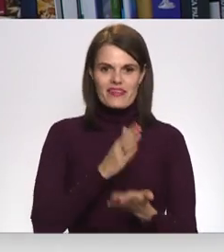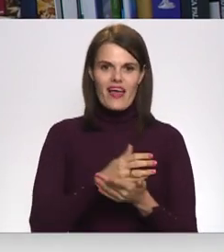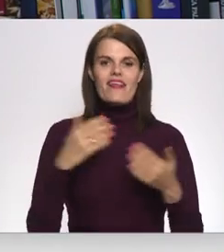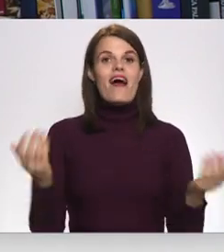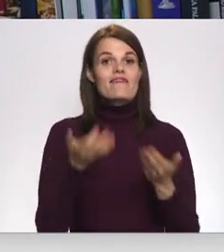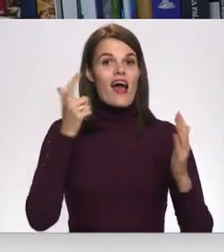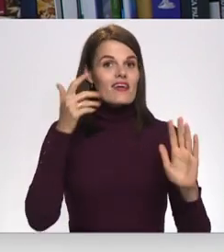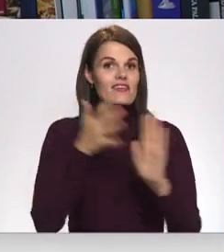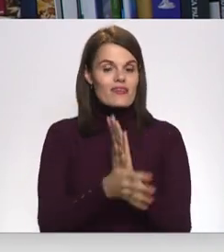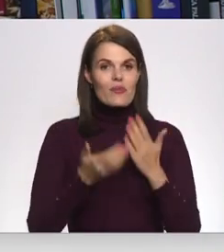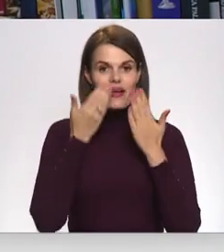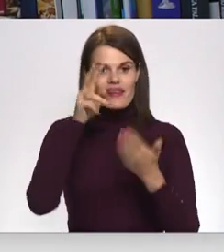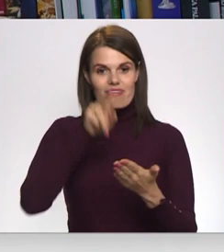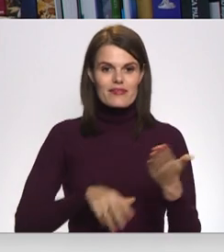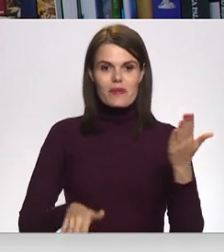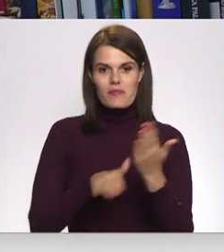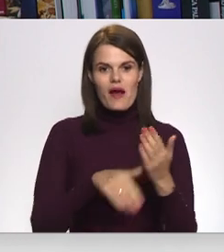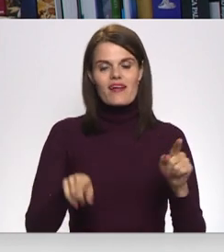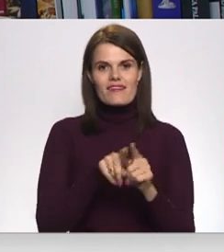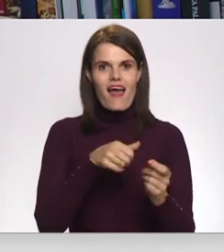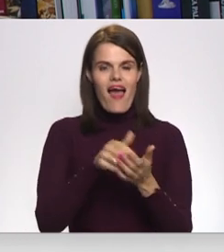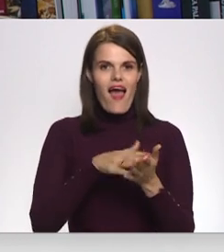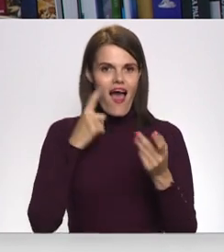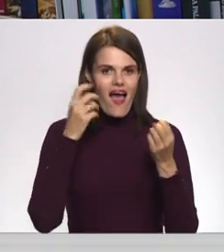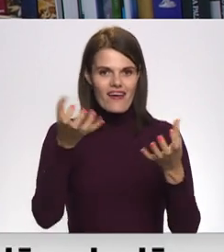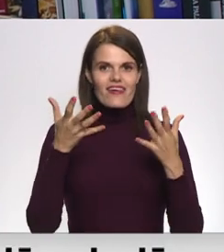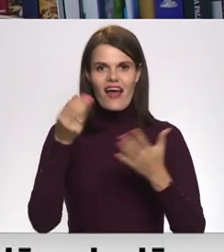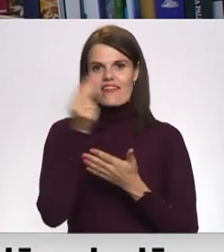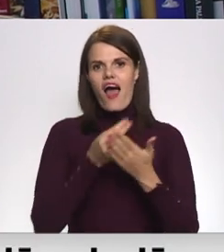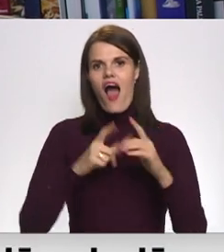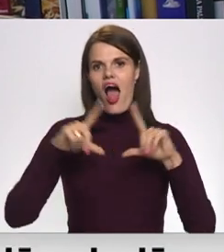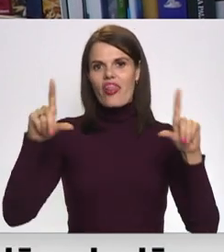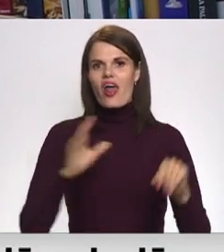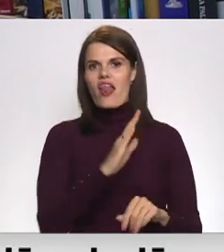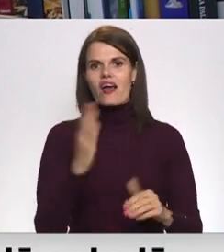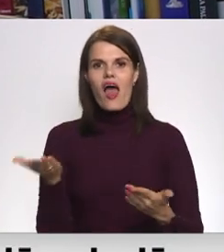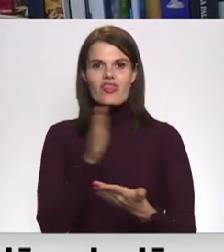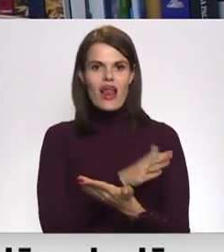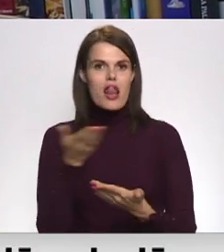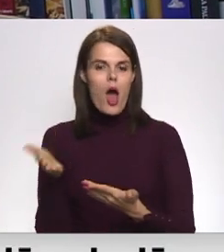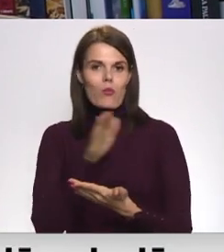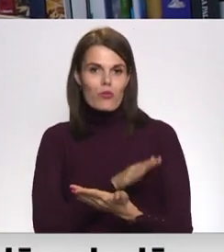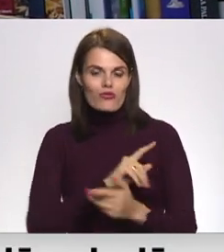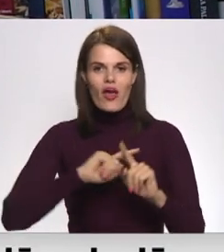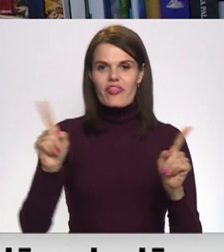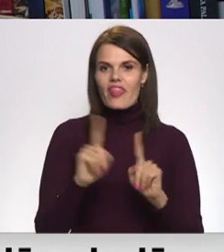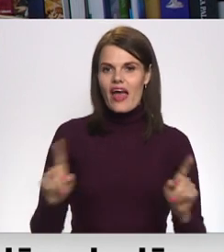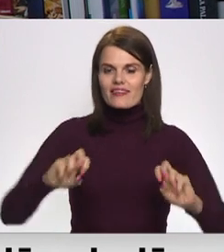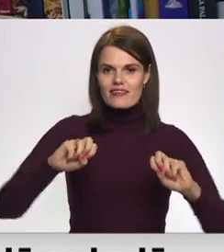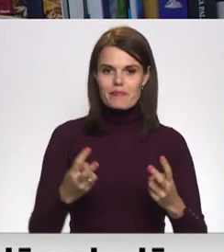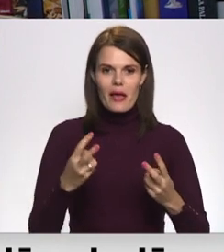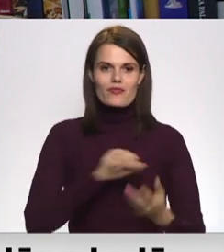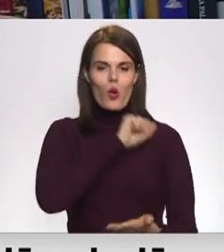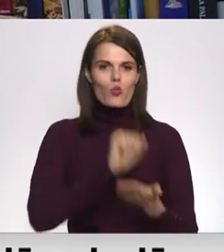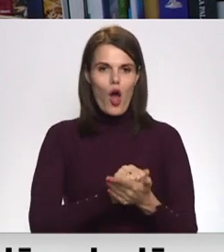saprast izlasīto palīdz arī šādi krāsaini attēli katrā lapusē un teksts speciāli ir